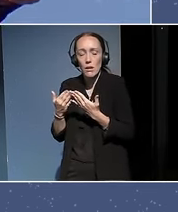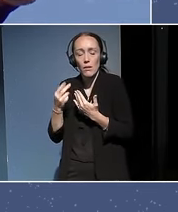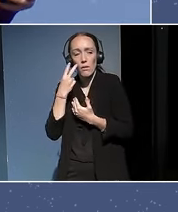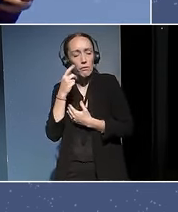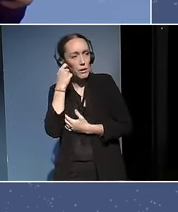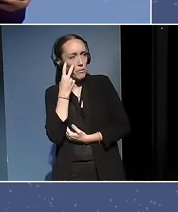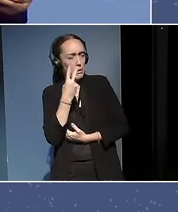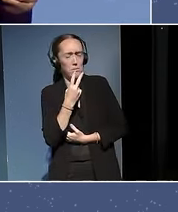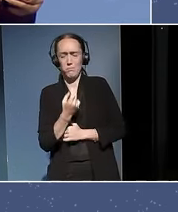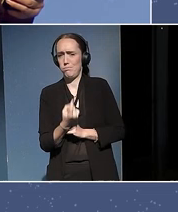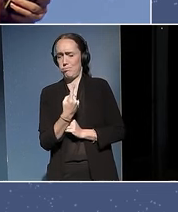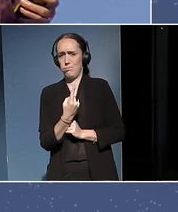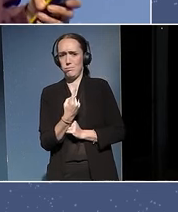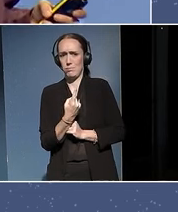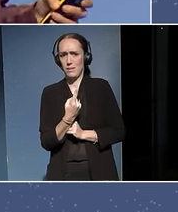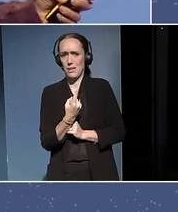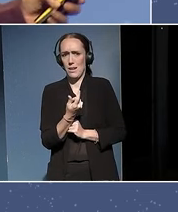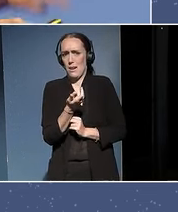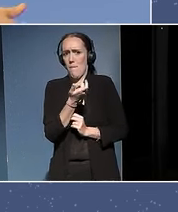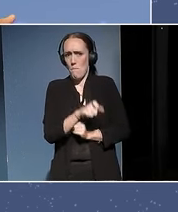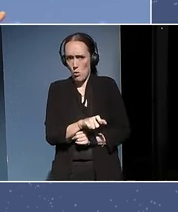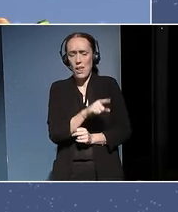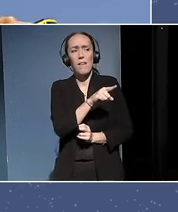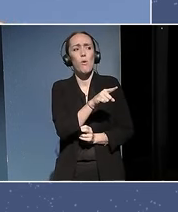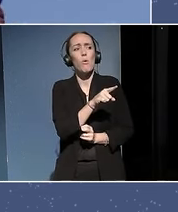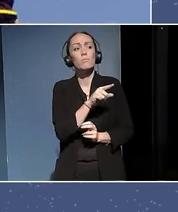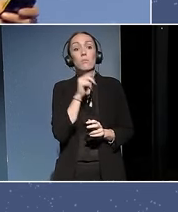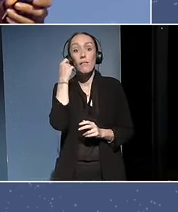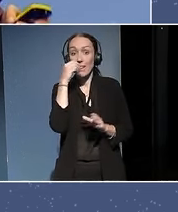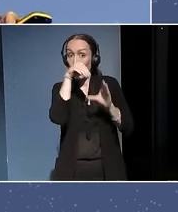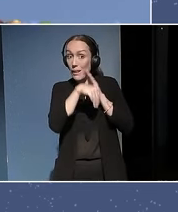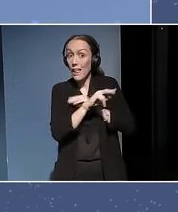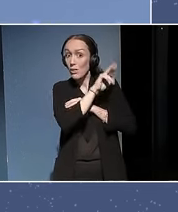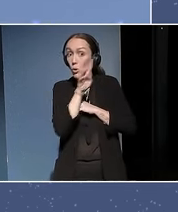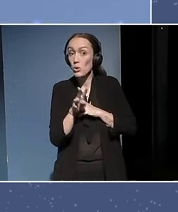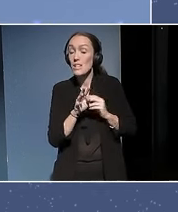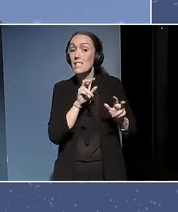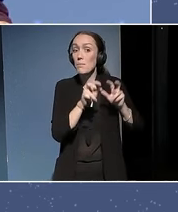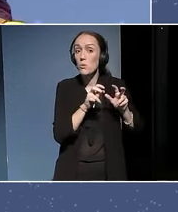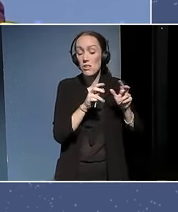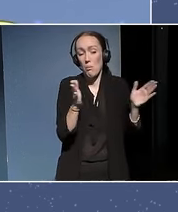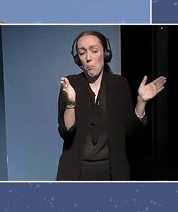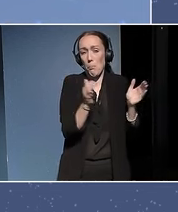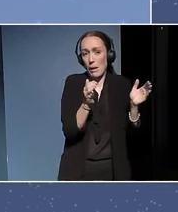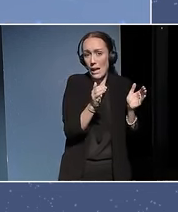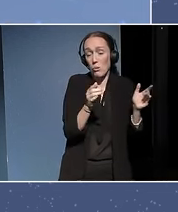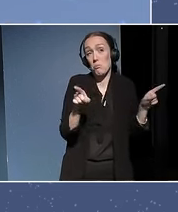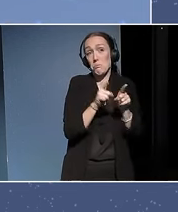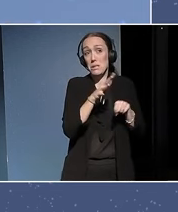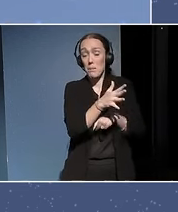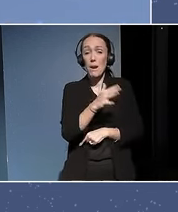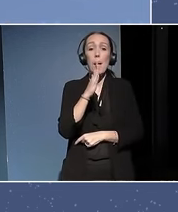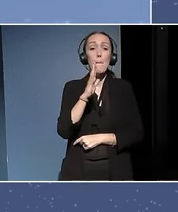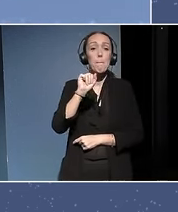assomigliava di più a quella di un barix che è un parente dello spinosauro Ma è un suo antenato dell'inizio del